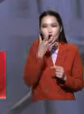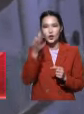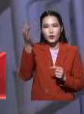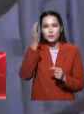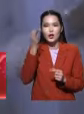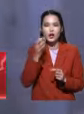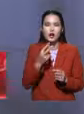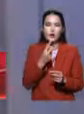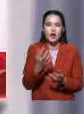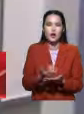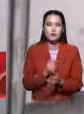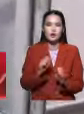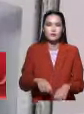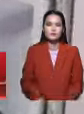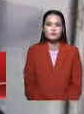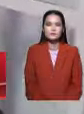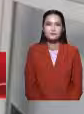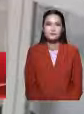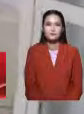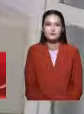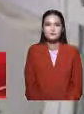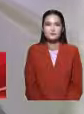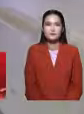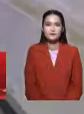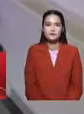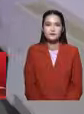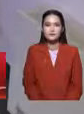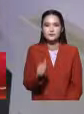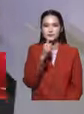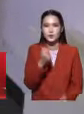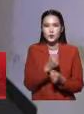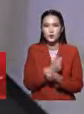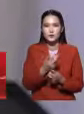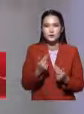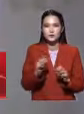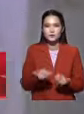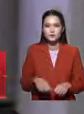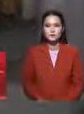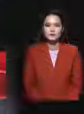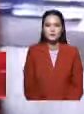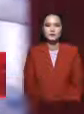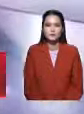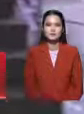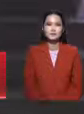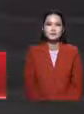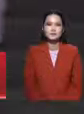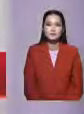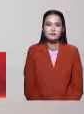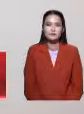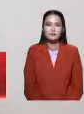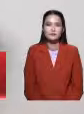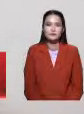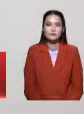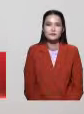сыйлауға болады. Аға, сіз тек құшақтайыш? Құшақтасам бола ма? Бауыржан аға, құшақтасам бола ма